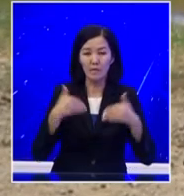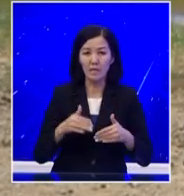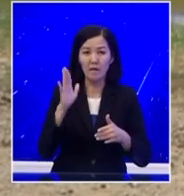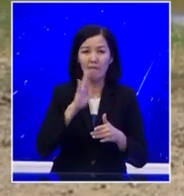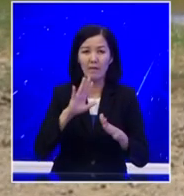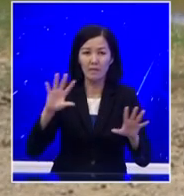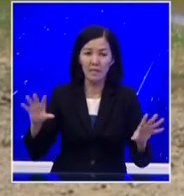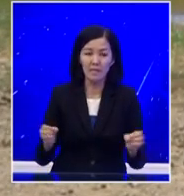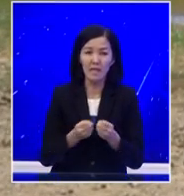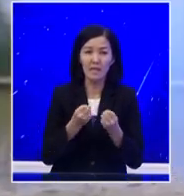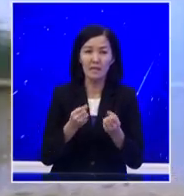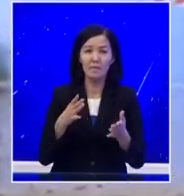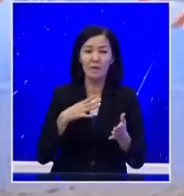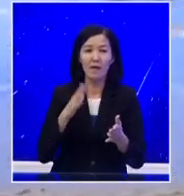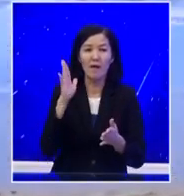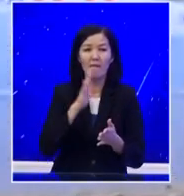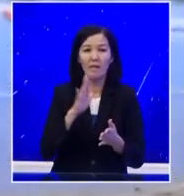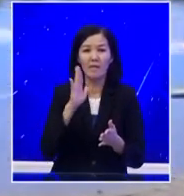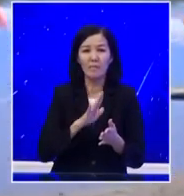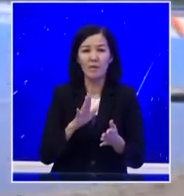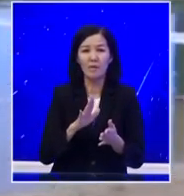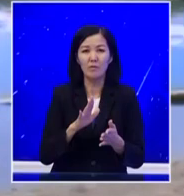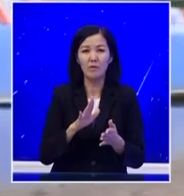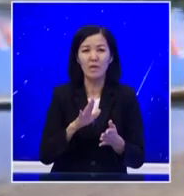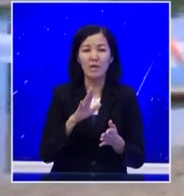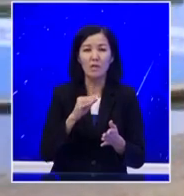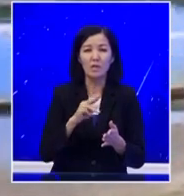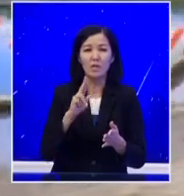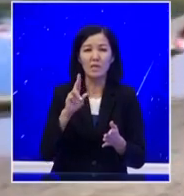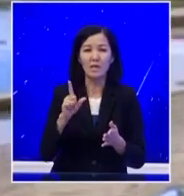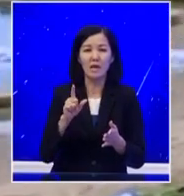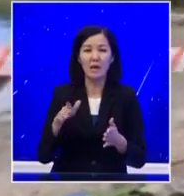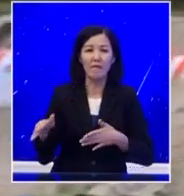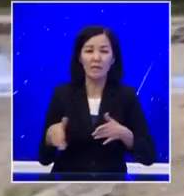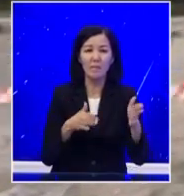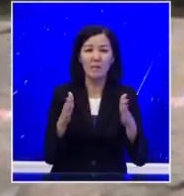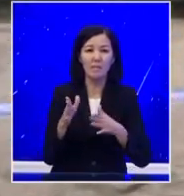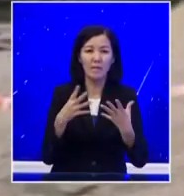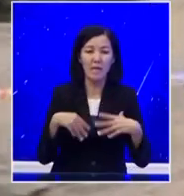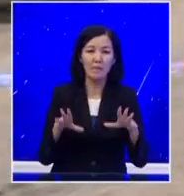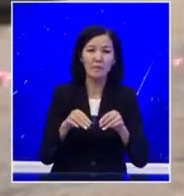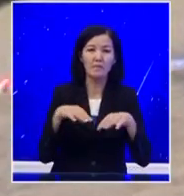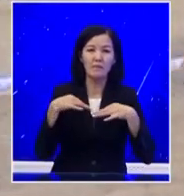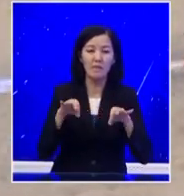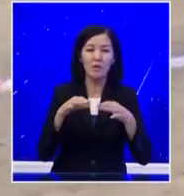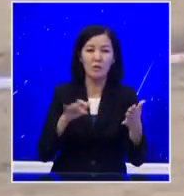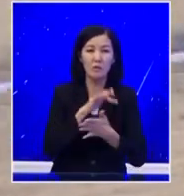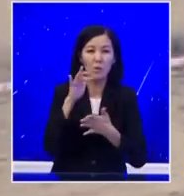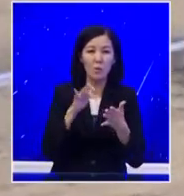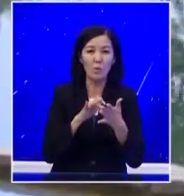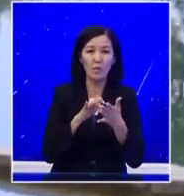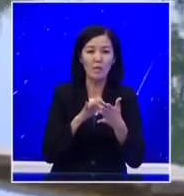достали спасатели водопровод находится на балансе отдела жкх автомобильных дорог и общественного транспорта города и при